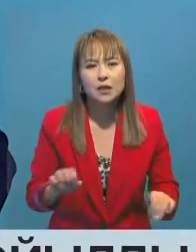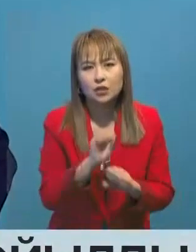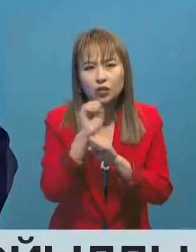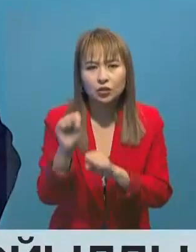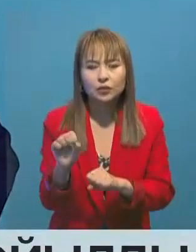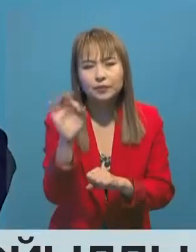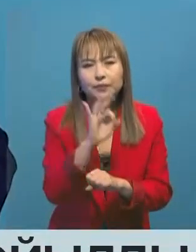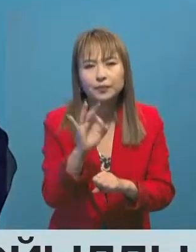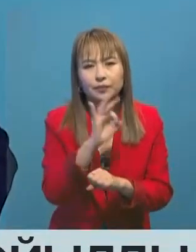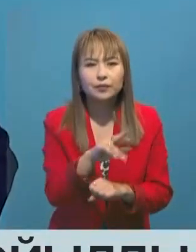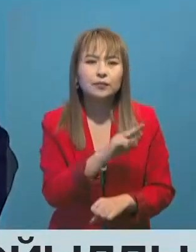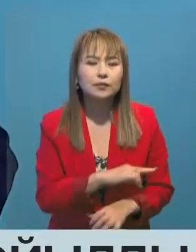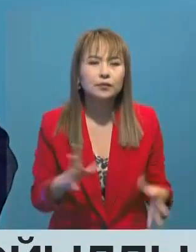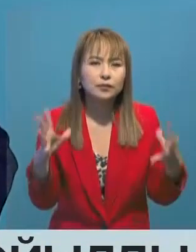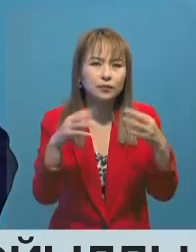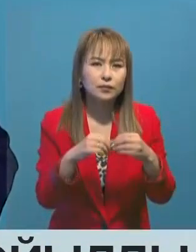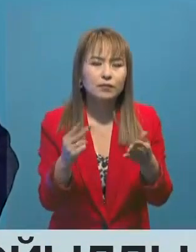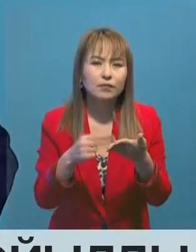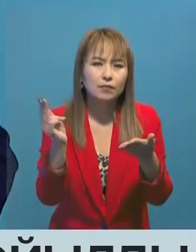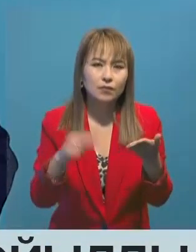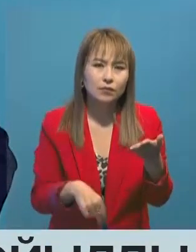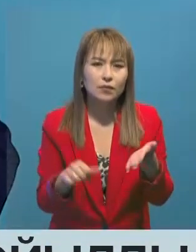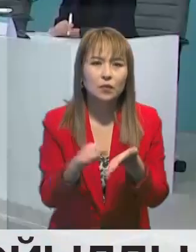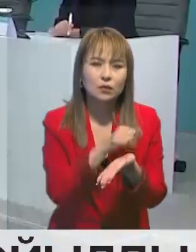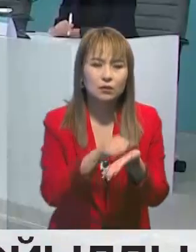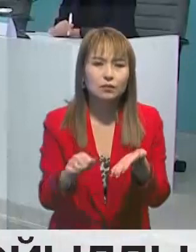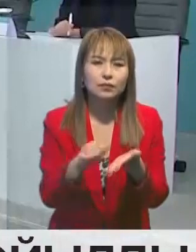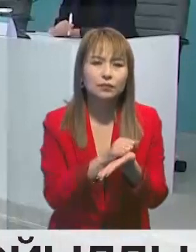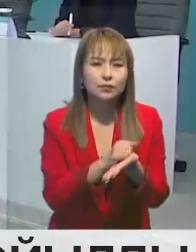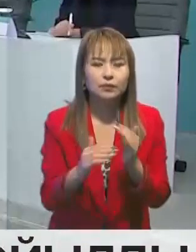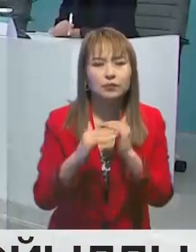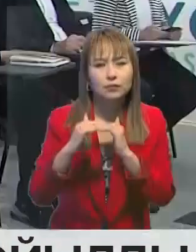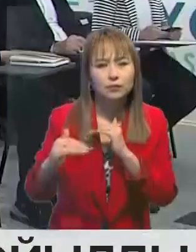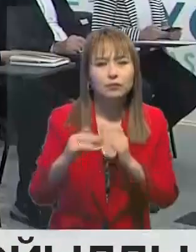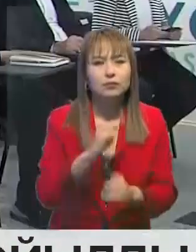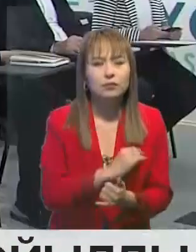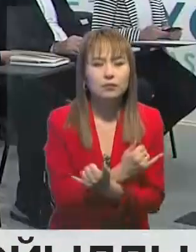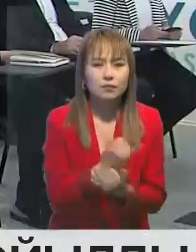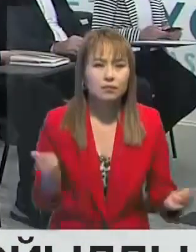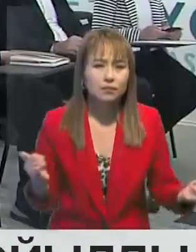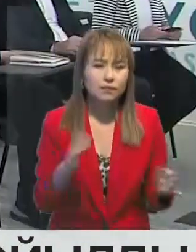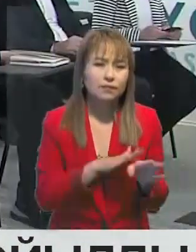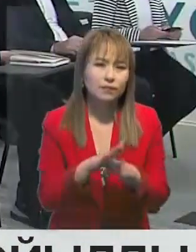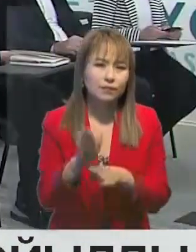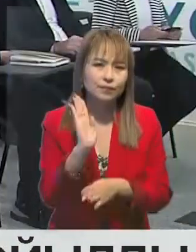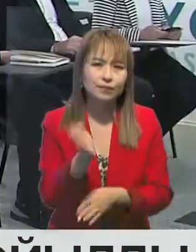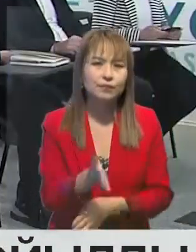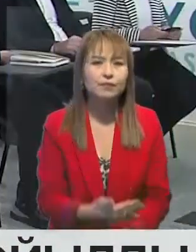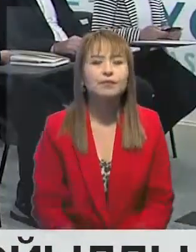жөніндегі өкілмен бірлесе меморандумға қол қойып, елге қызмет етуіне бірлесіп жұмыс атқаратын боламыз.